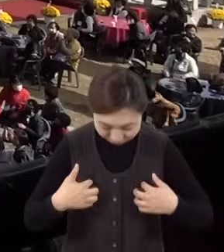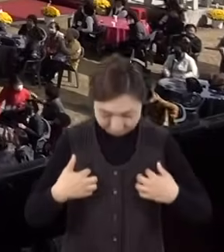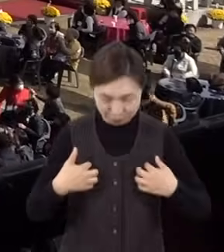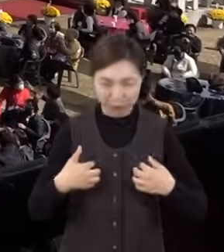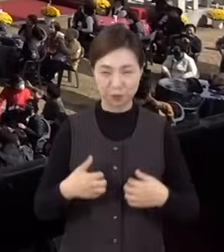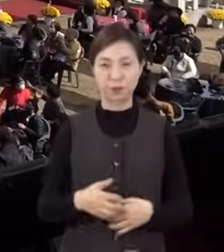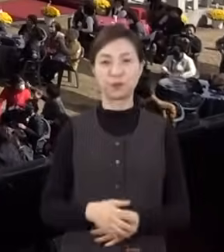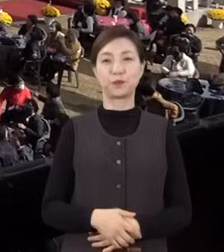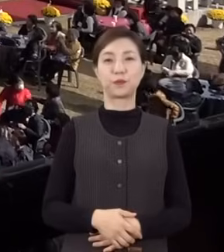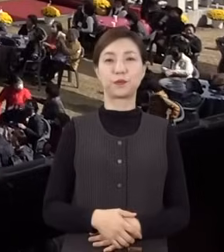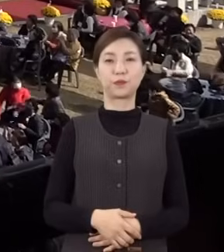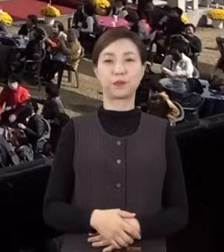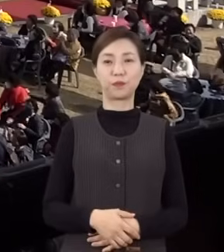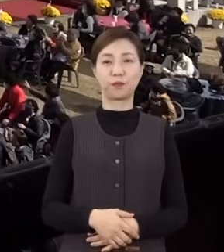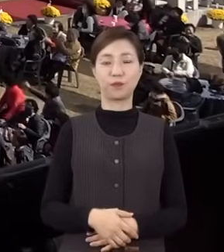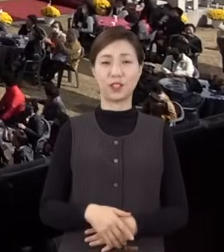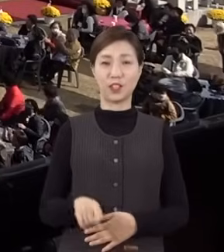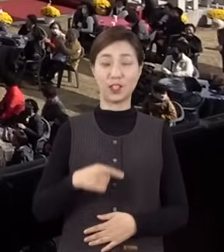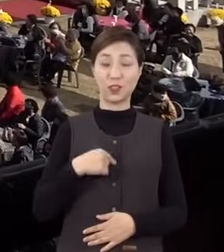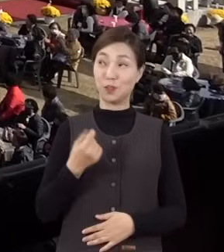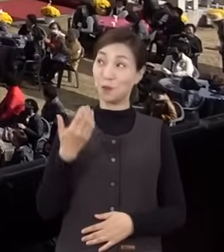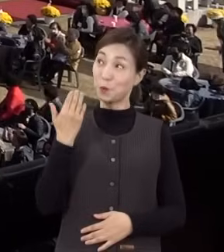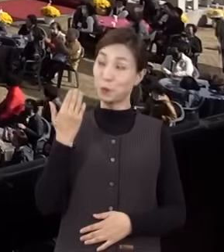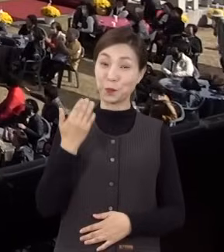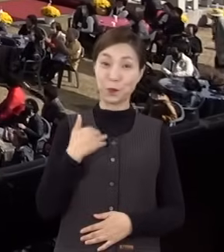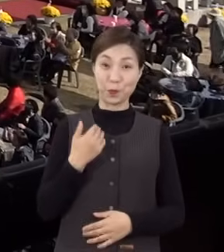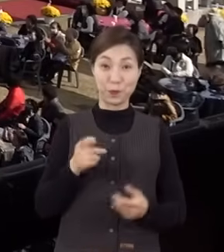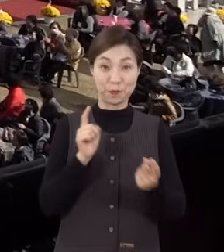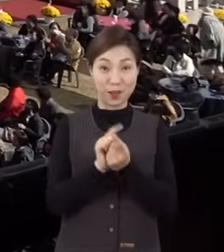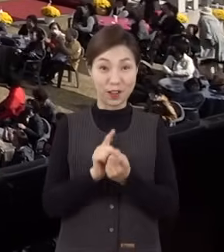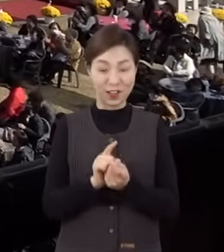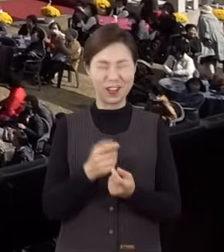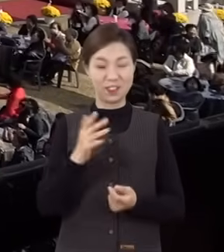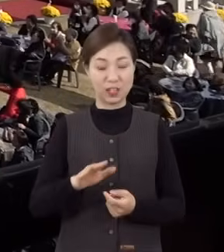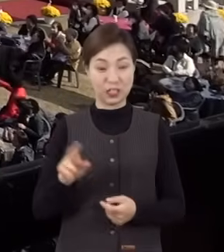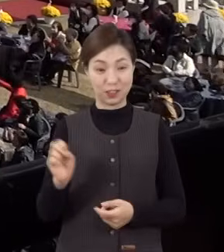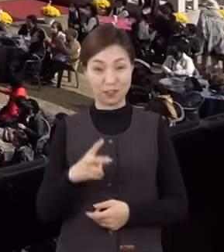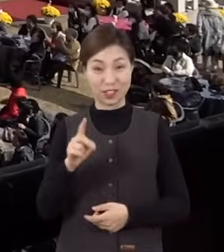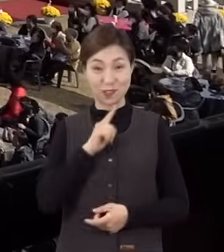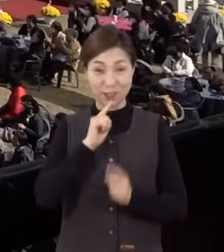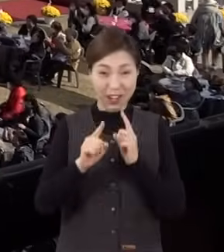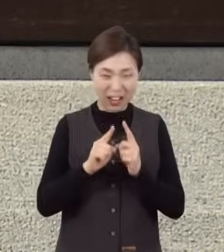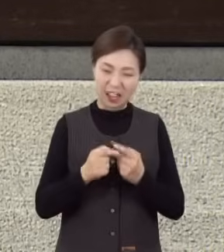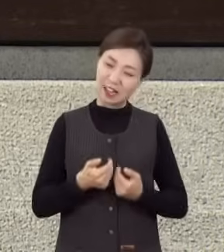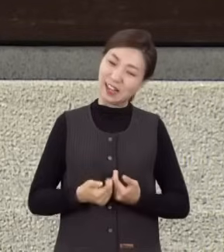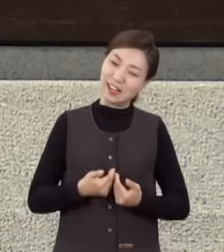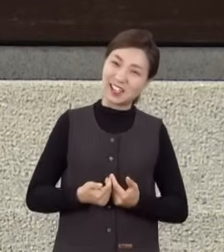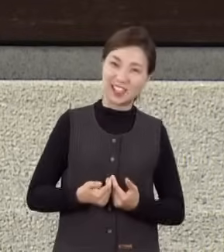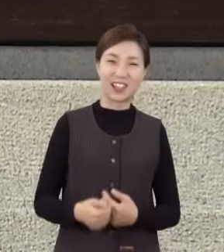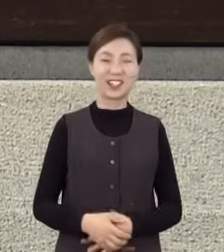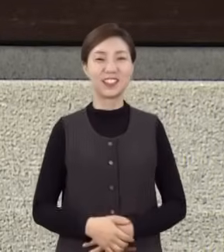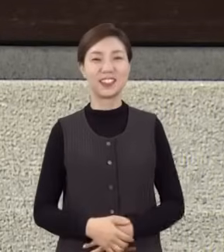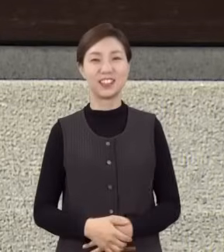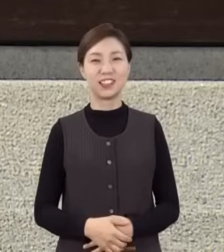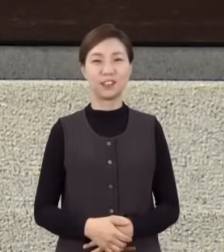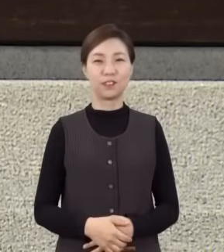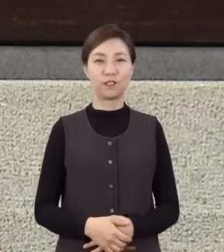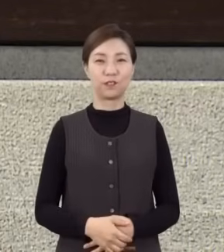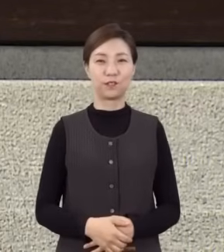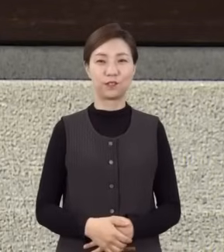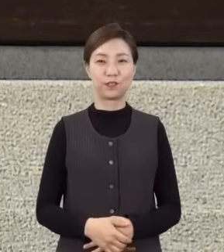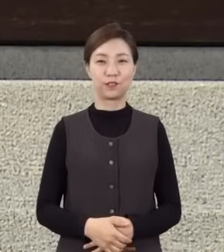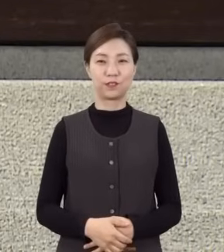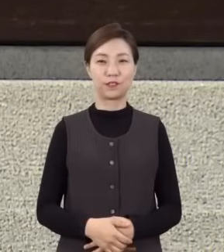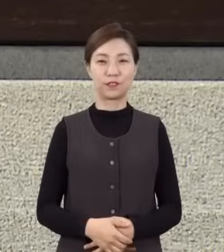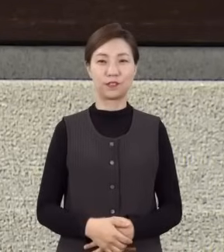만나서 반갑습니다. 예, 아 이러니까 어색하다. 아까 봤는데 뭘 만나서 반가워. 자,